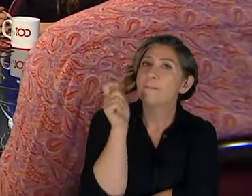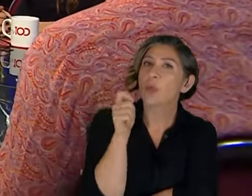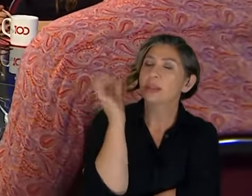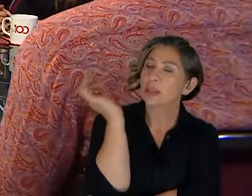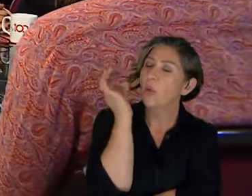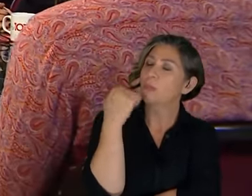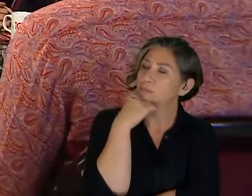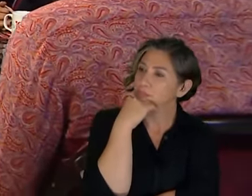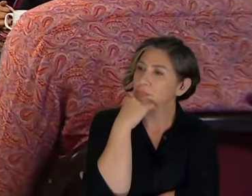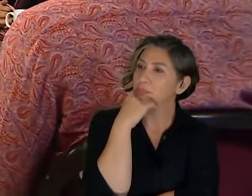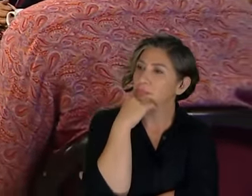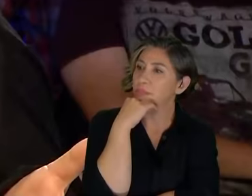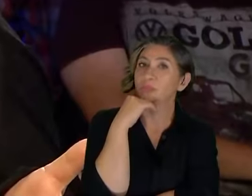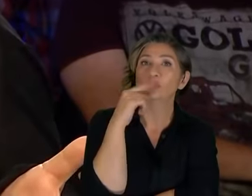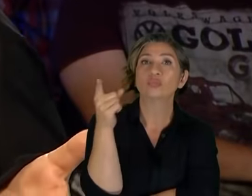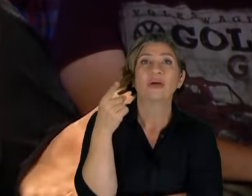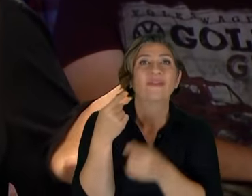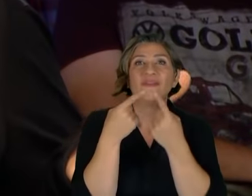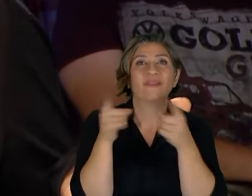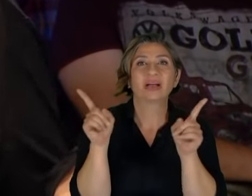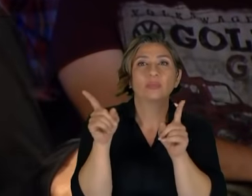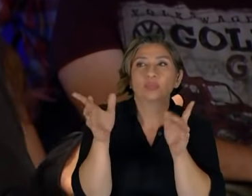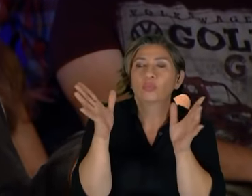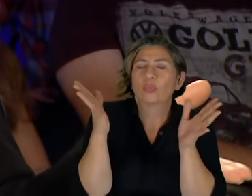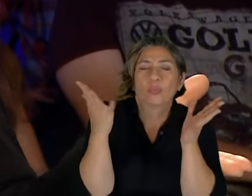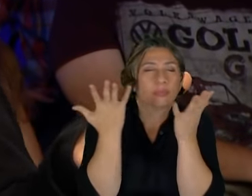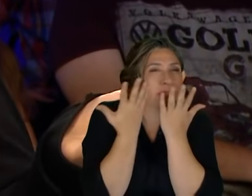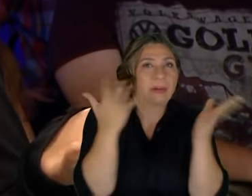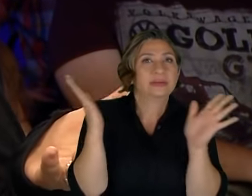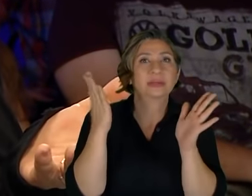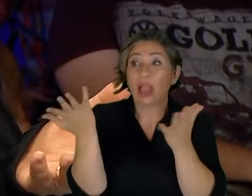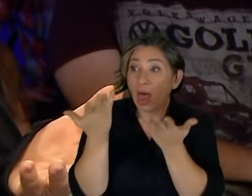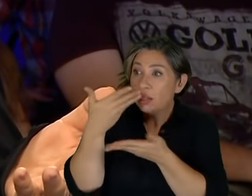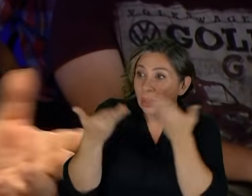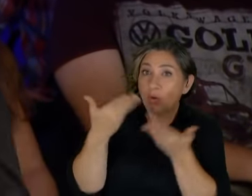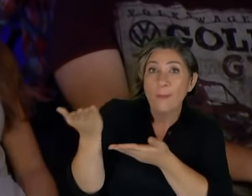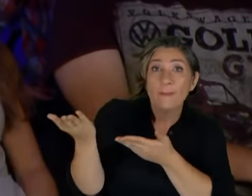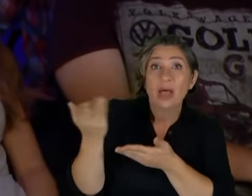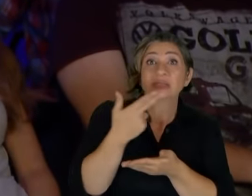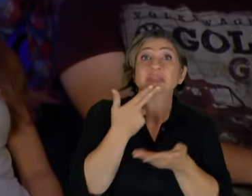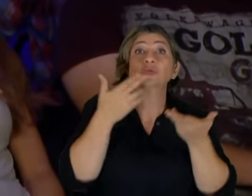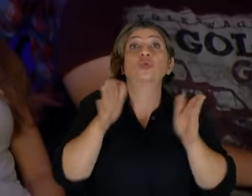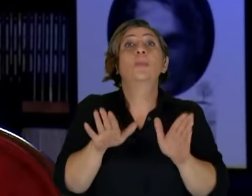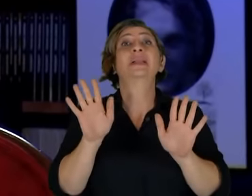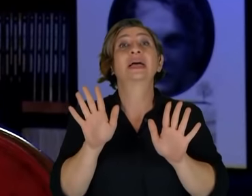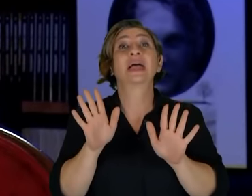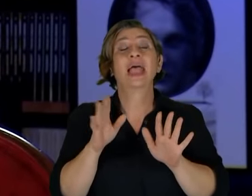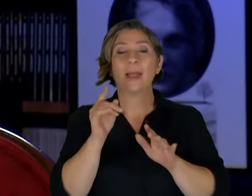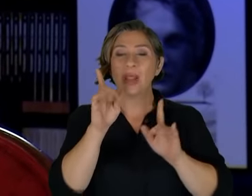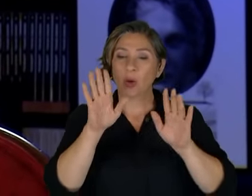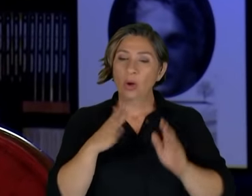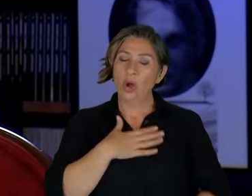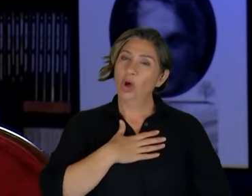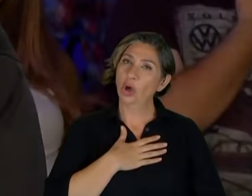diye. Bunlar ucube. Bunlar dehşet verici bir şey. Baksana neler anlatıyor. Kız hiç durmadı. Ve es